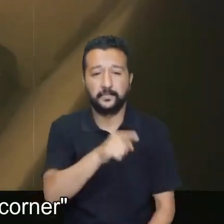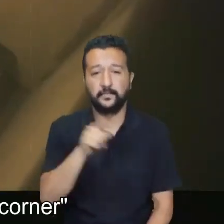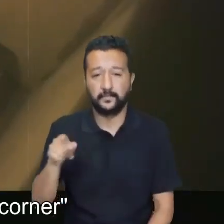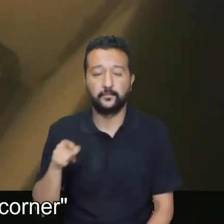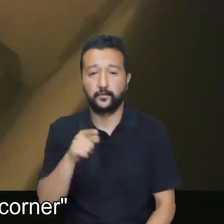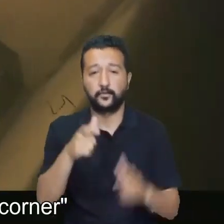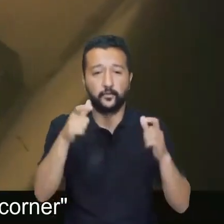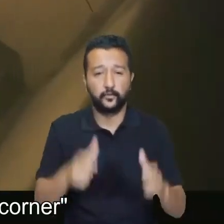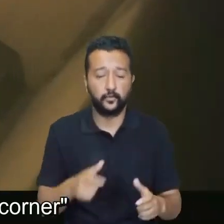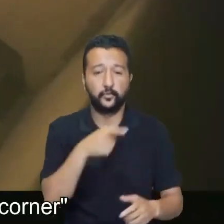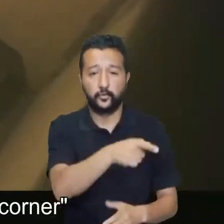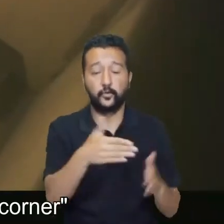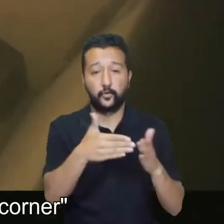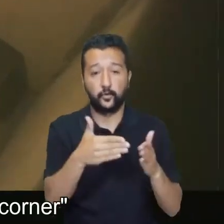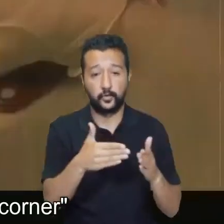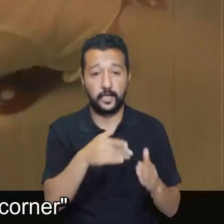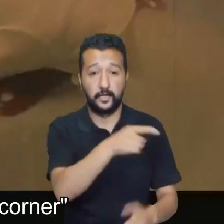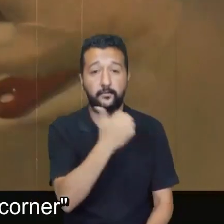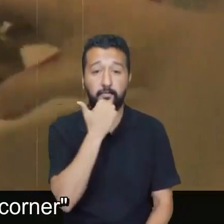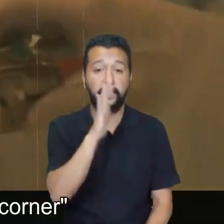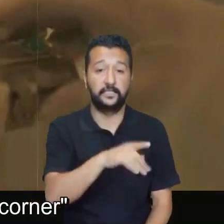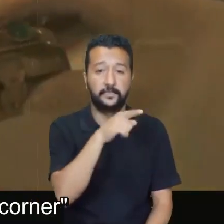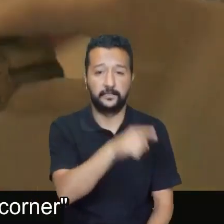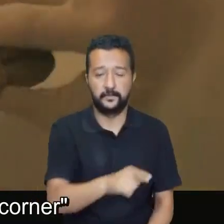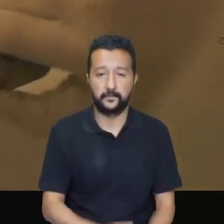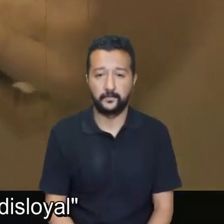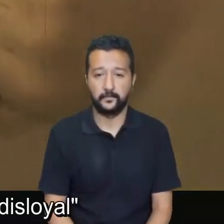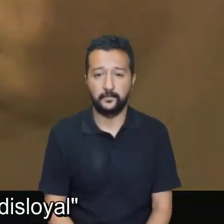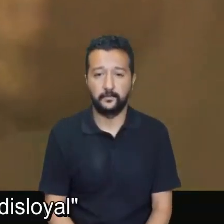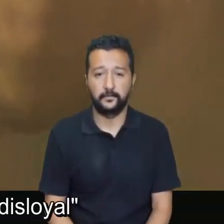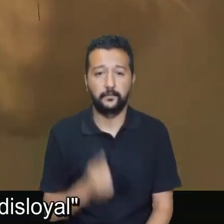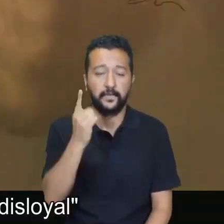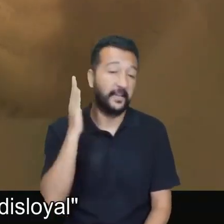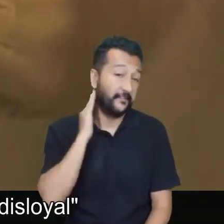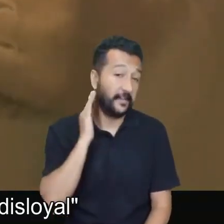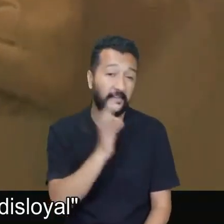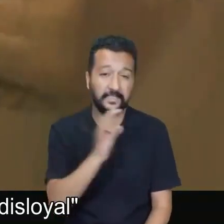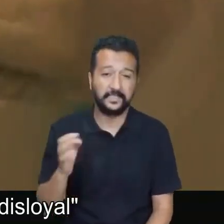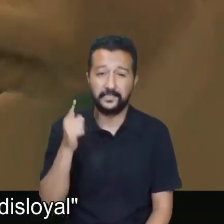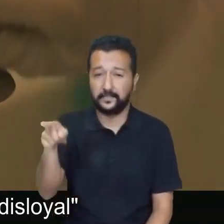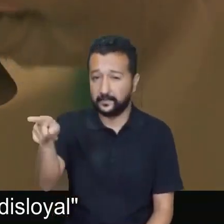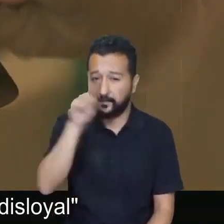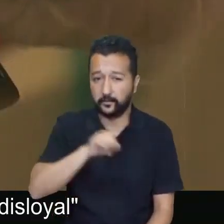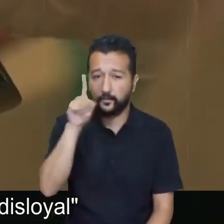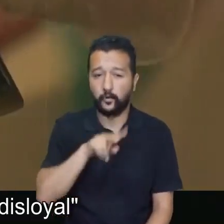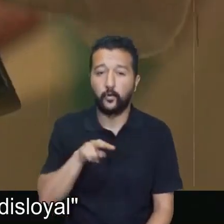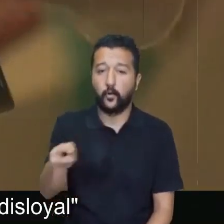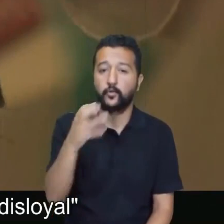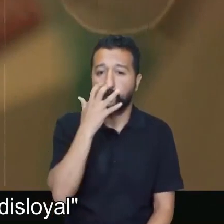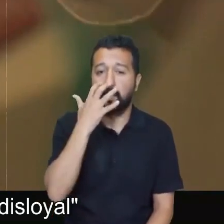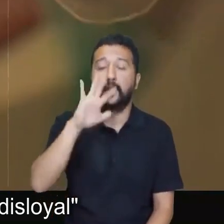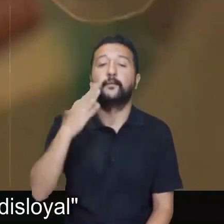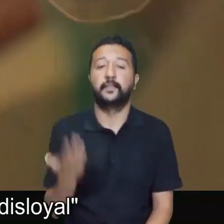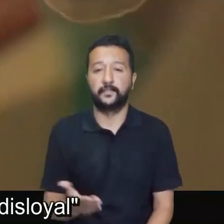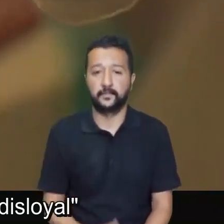yumarak tebessüm etti. Tepe açıdan askerle çıktılar dışarı. Dantel eldivenli eller taşlı kutunun kilidini açtı. İçinde siyah